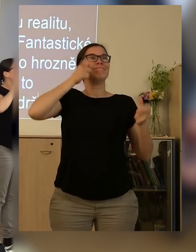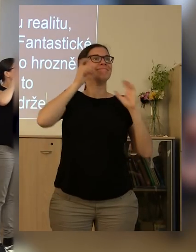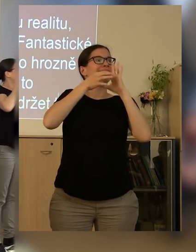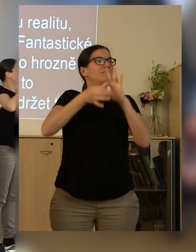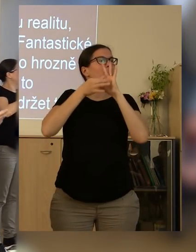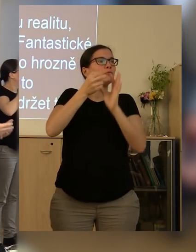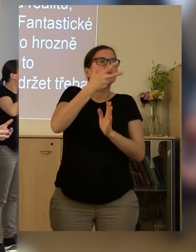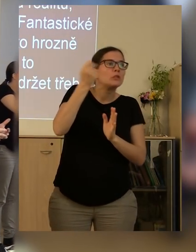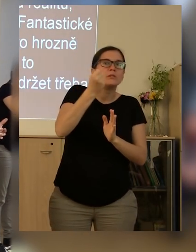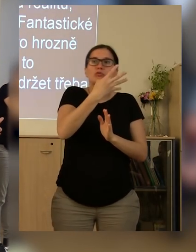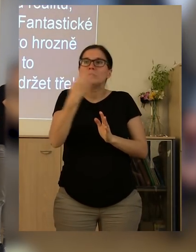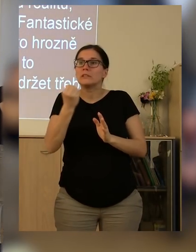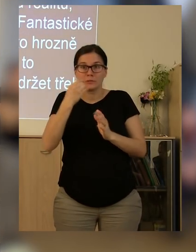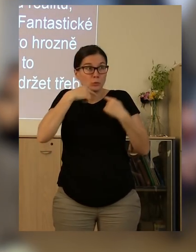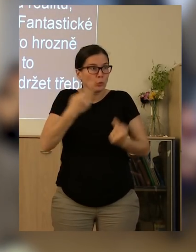dní